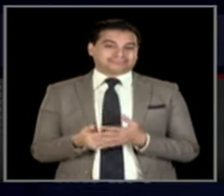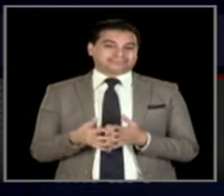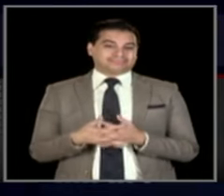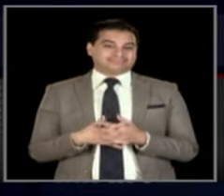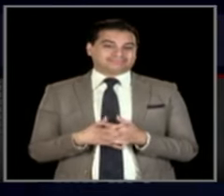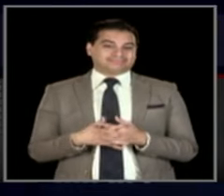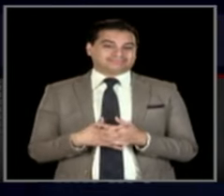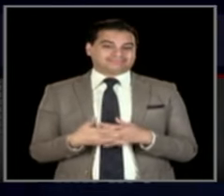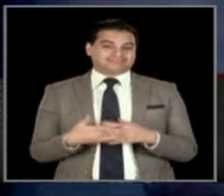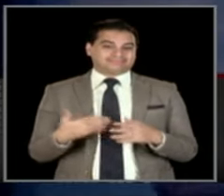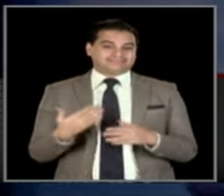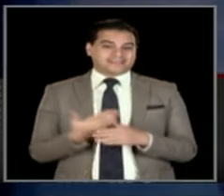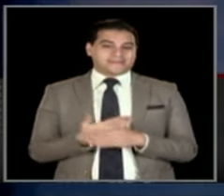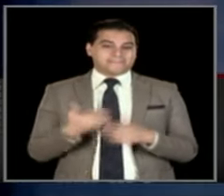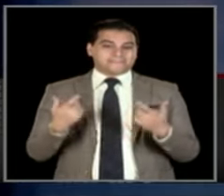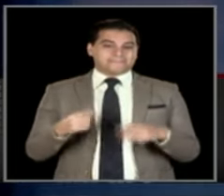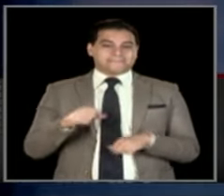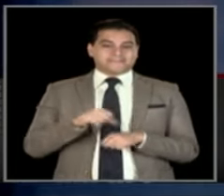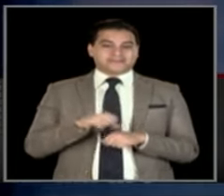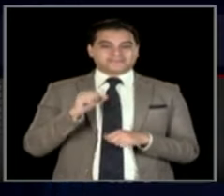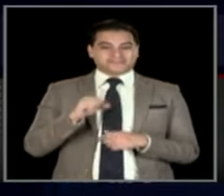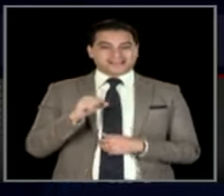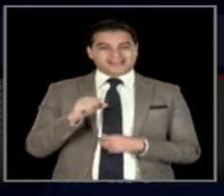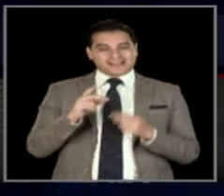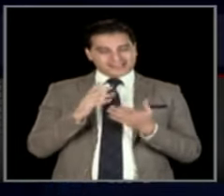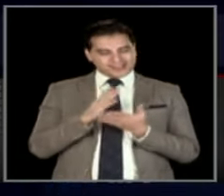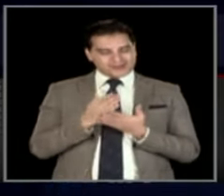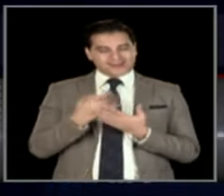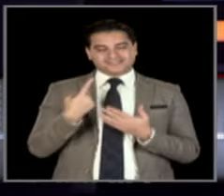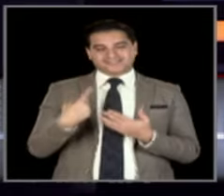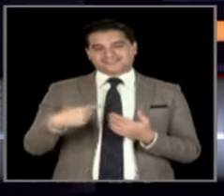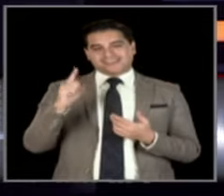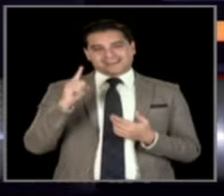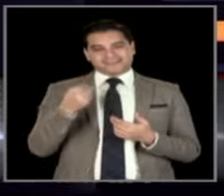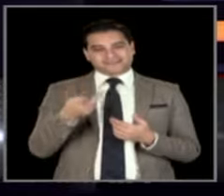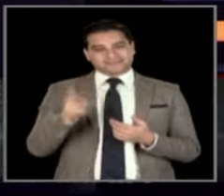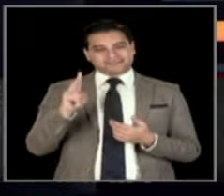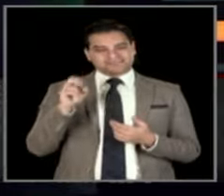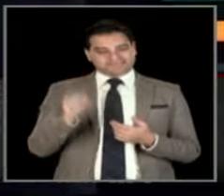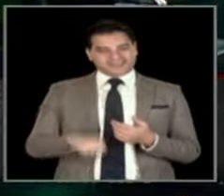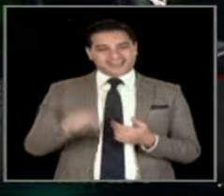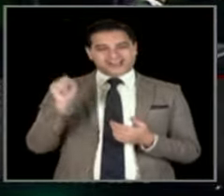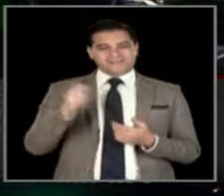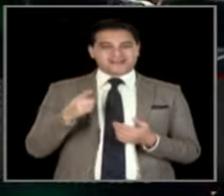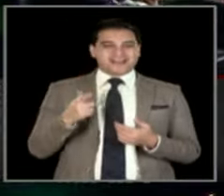عشان مدينة سالونيك ولا إيه؟ يا محظوظة. الهدف الثالث،